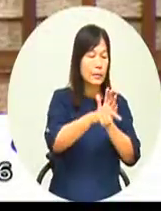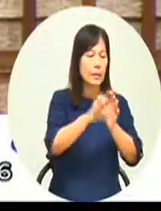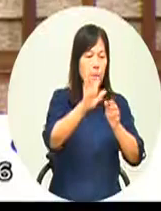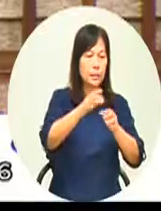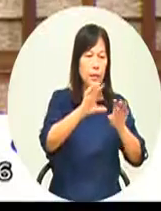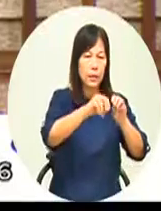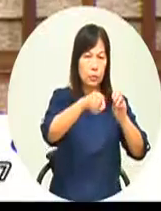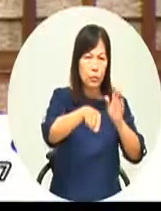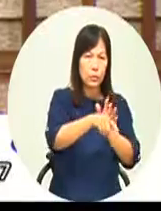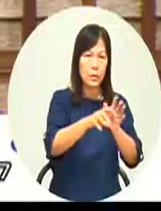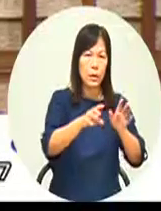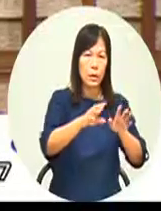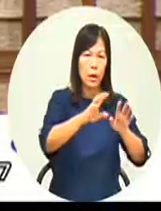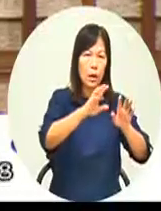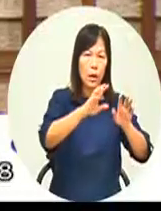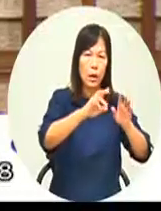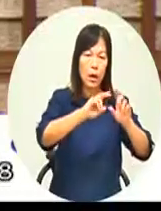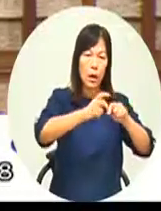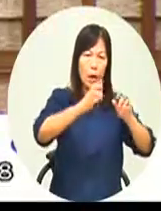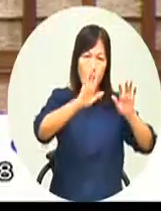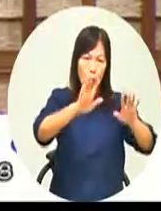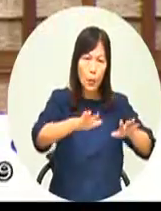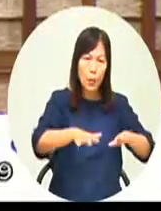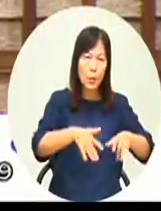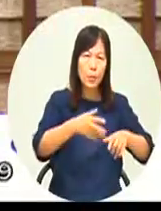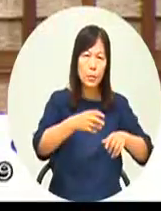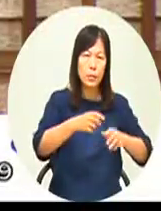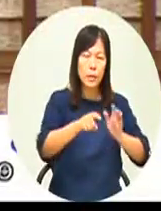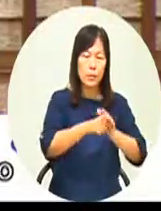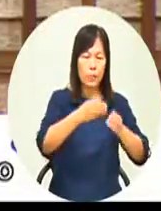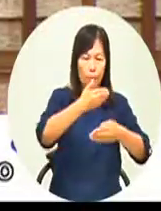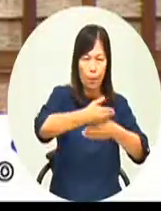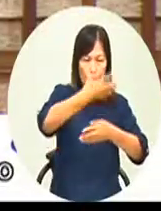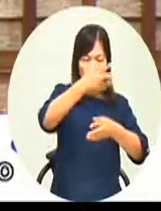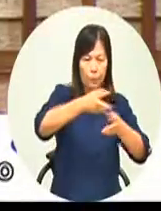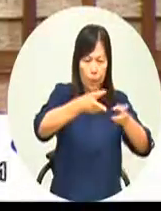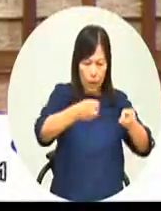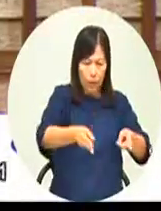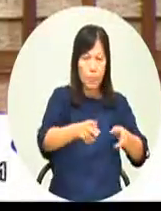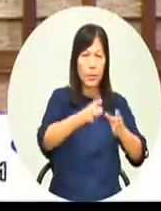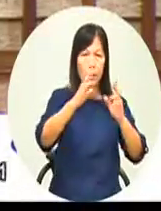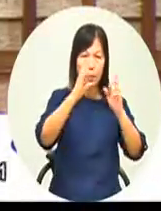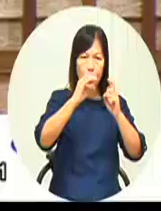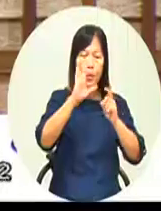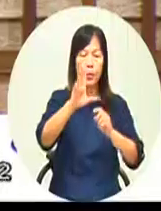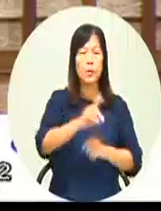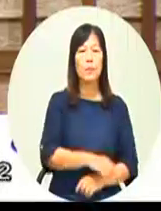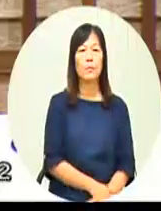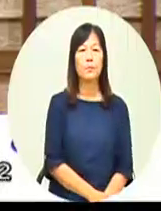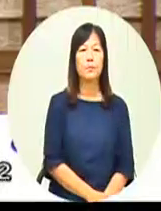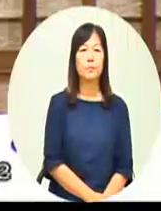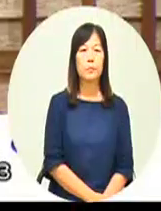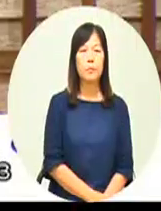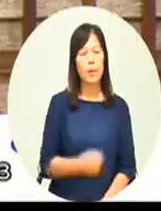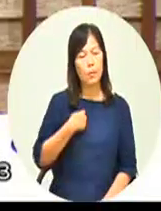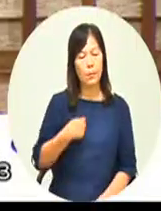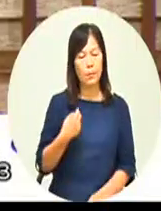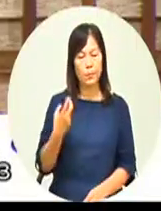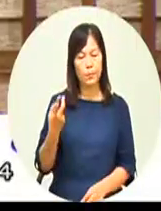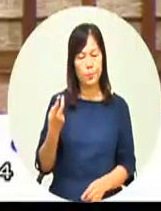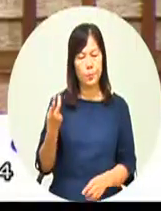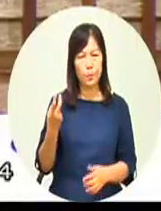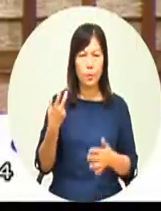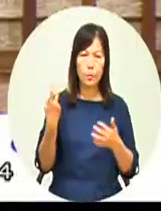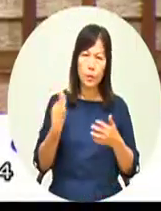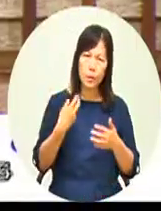村的日照的一个开幕的典礼哦。我想在那个开幕的典礼，我们很开心的能